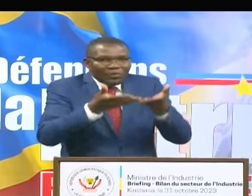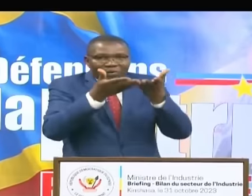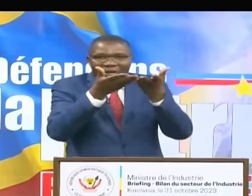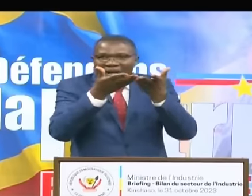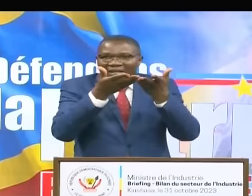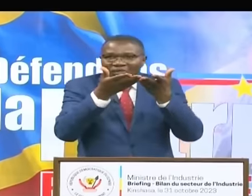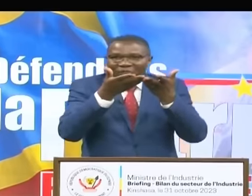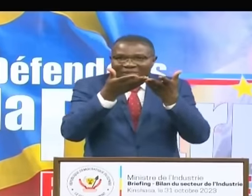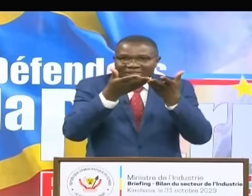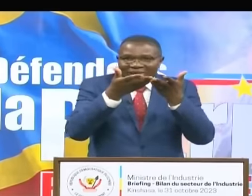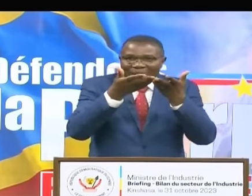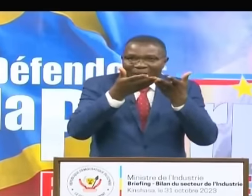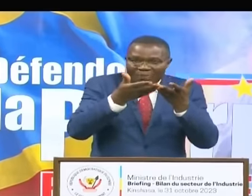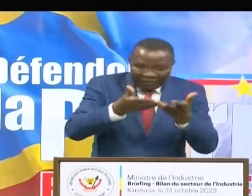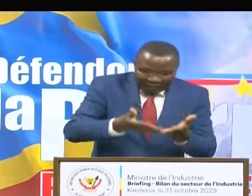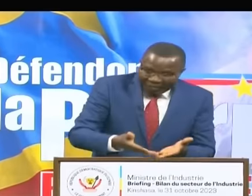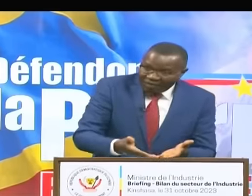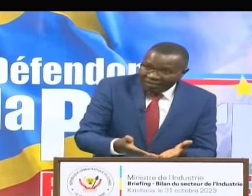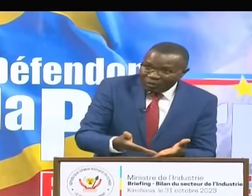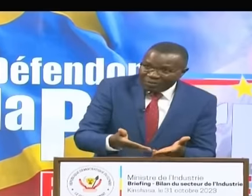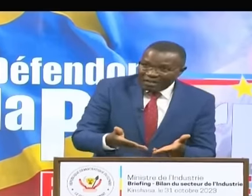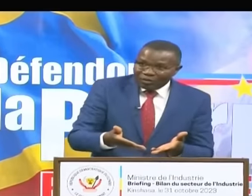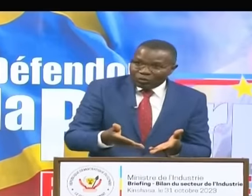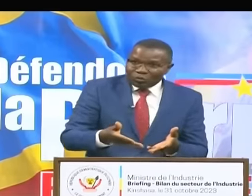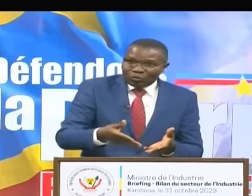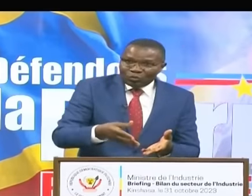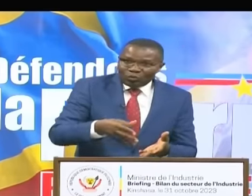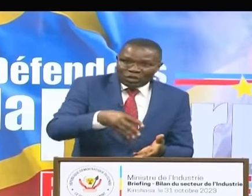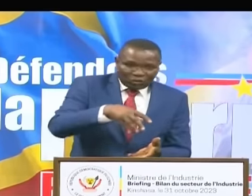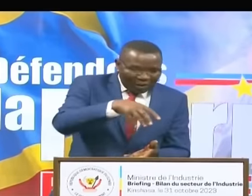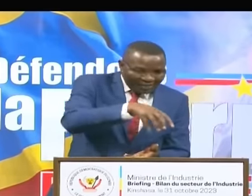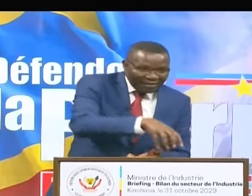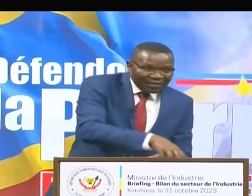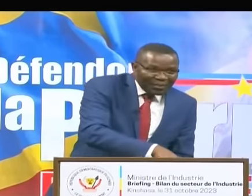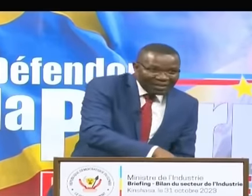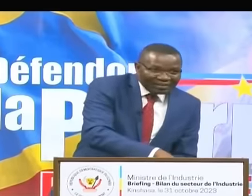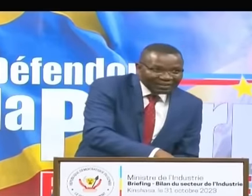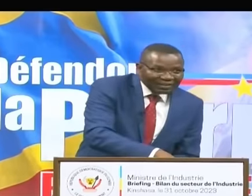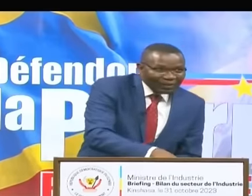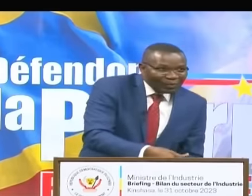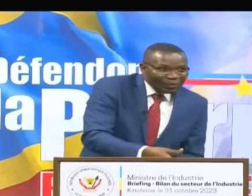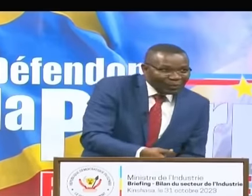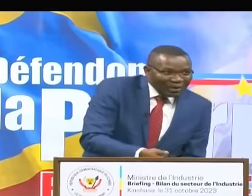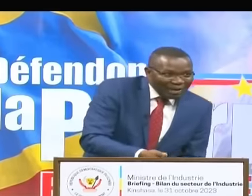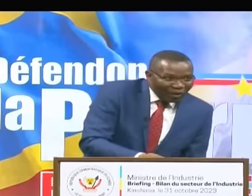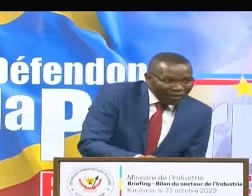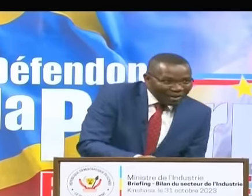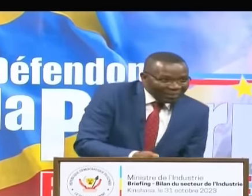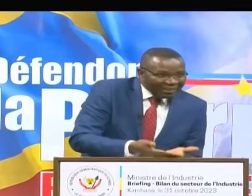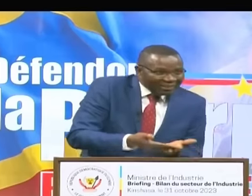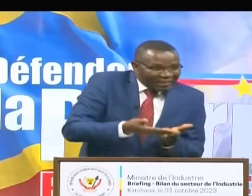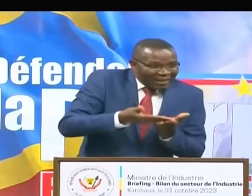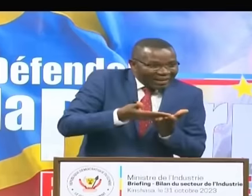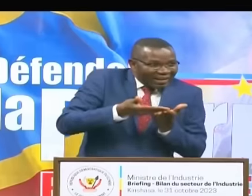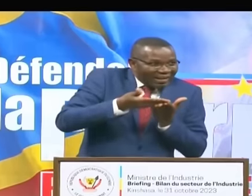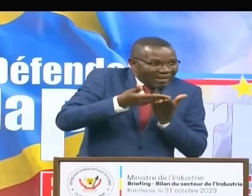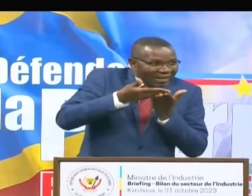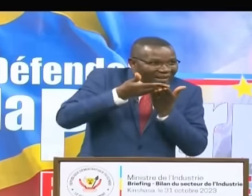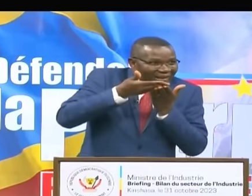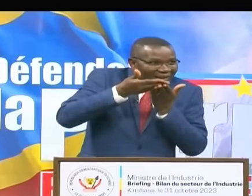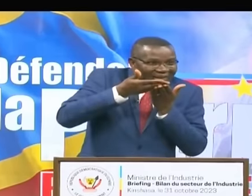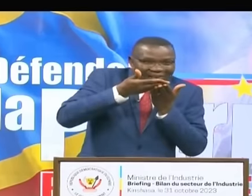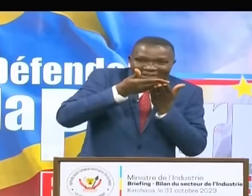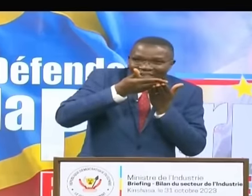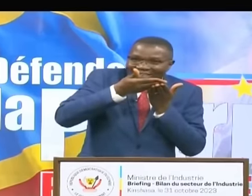vu à la surface. Peut-être que, comme je l'ai dit toujours, nous étions à 120 mètres. Maintenant, on est peut-être à moins